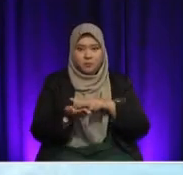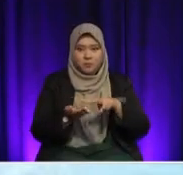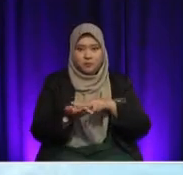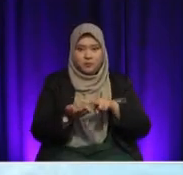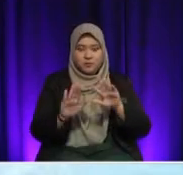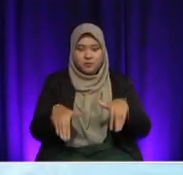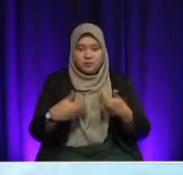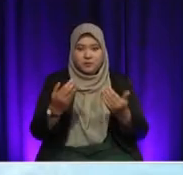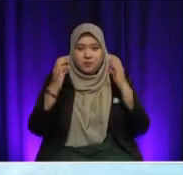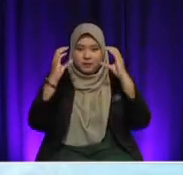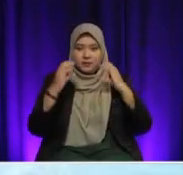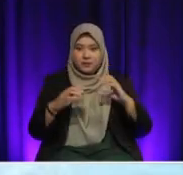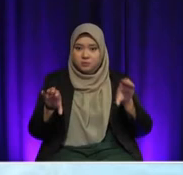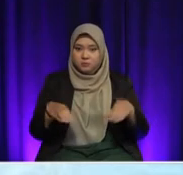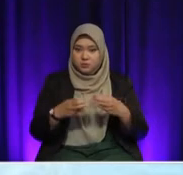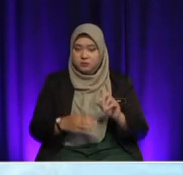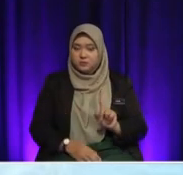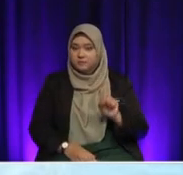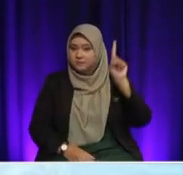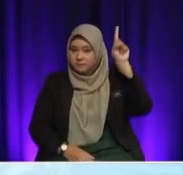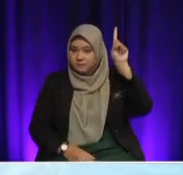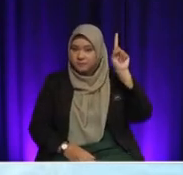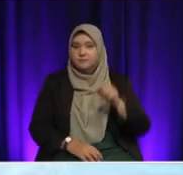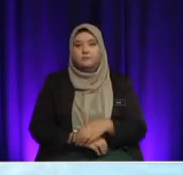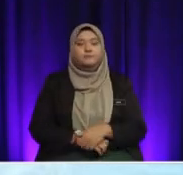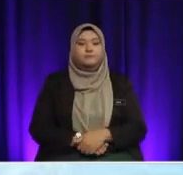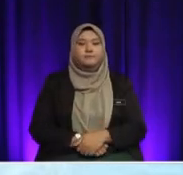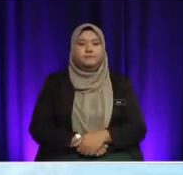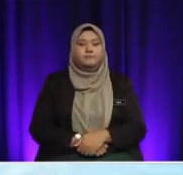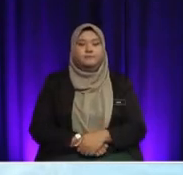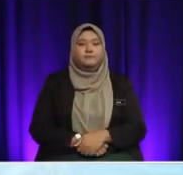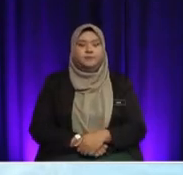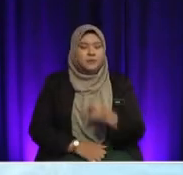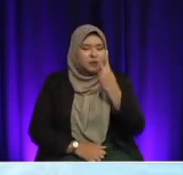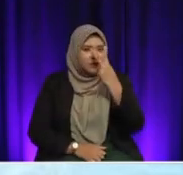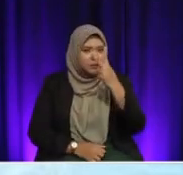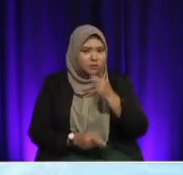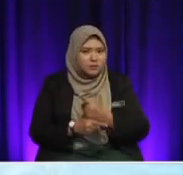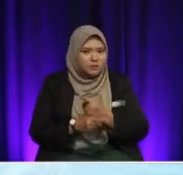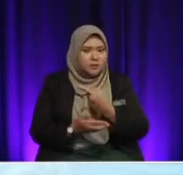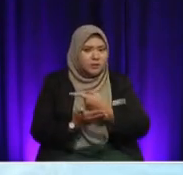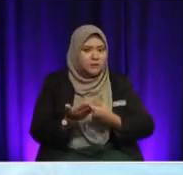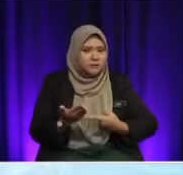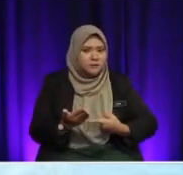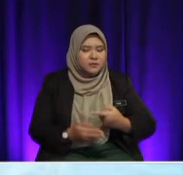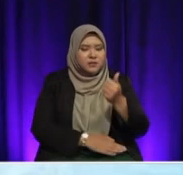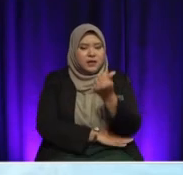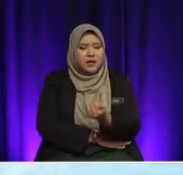Bila dia dah hancur tu kita akan gaul dengan premix menggunakan bowl chopper. Lepas tu kita